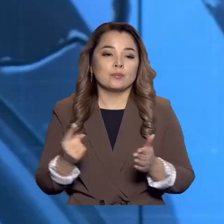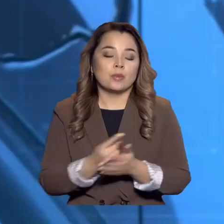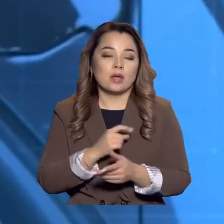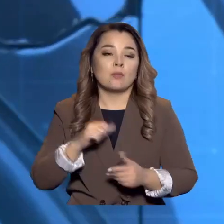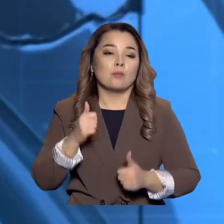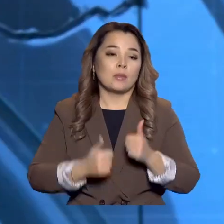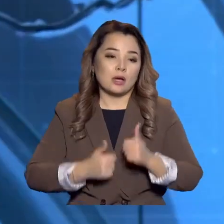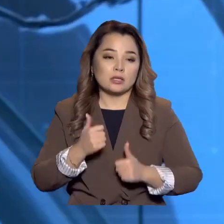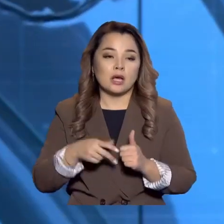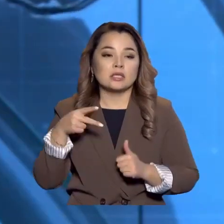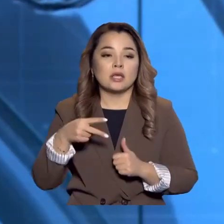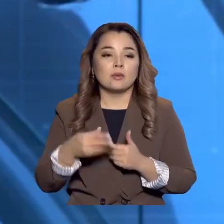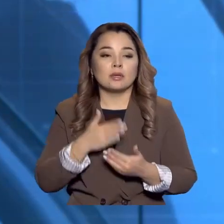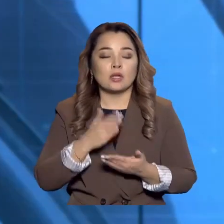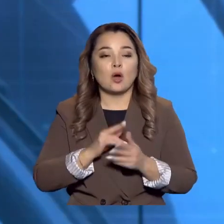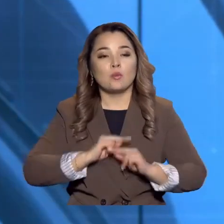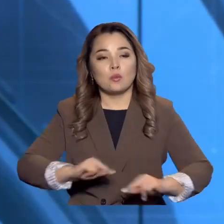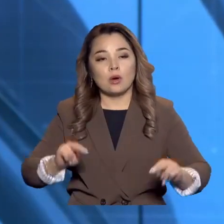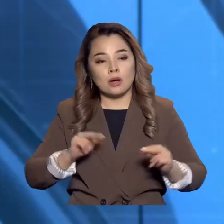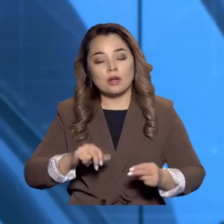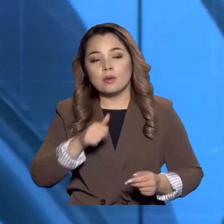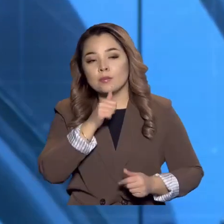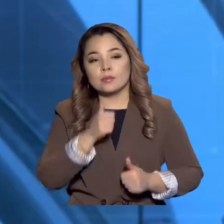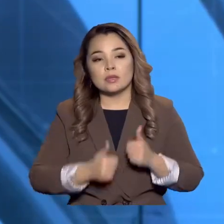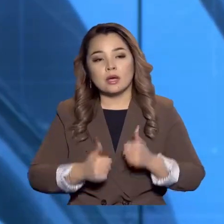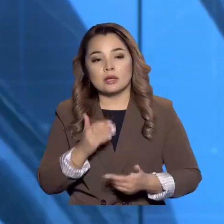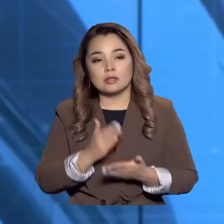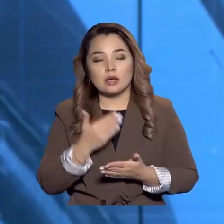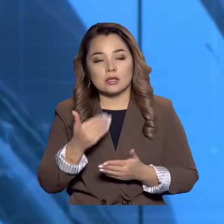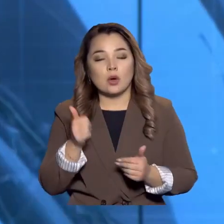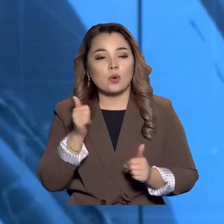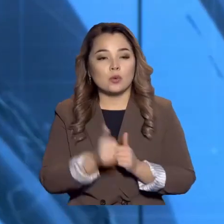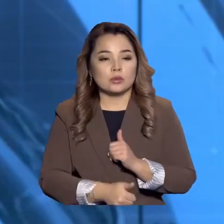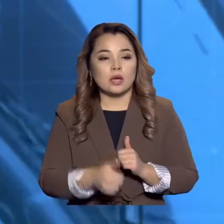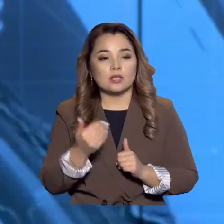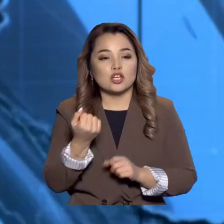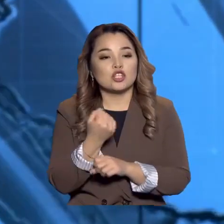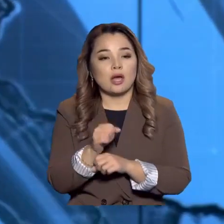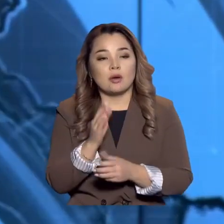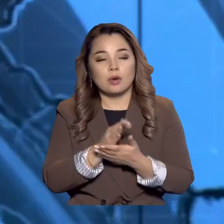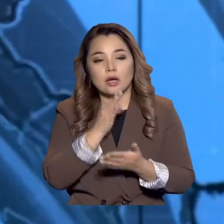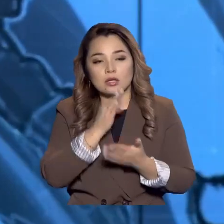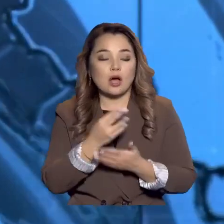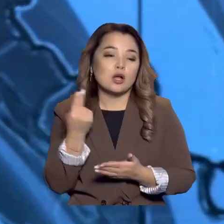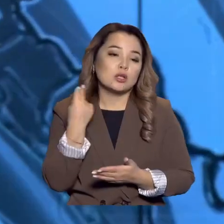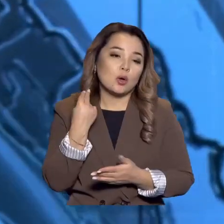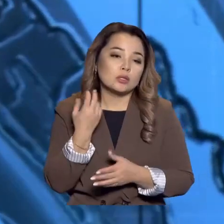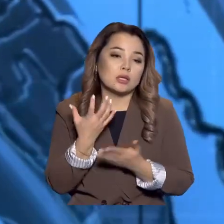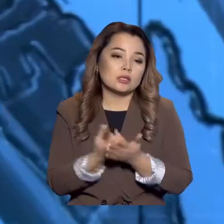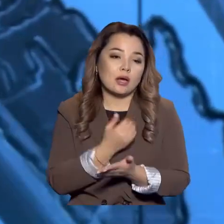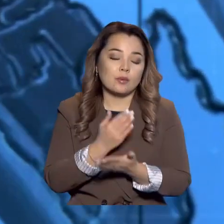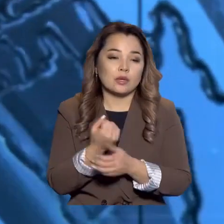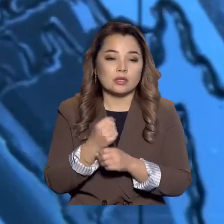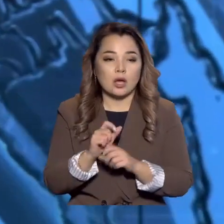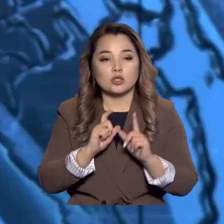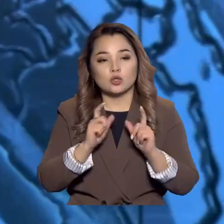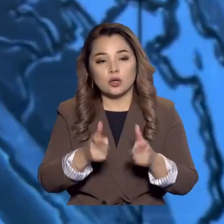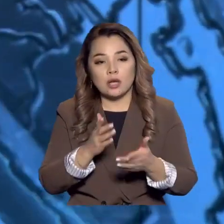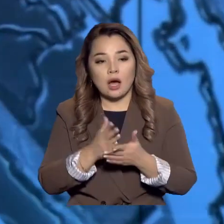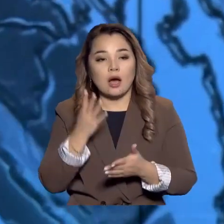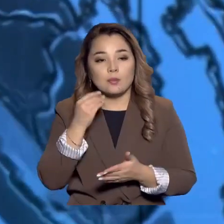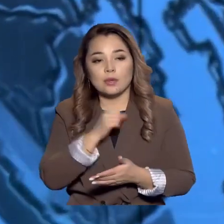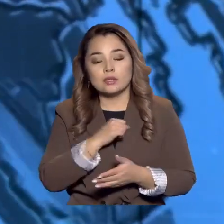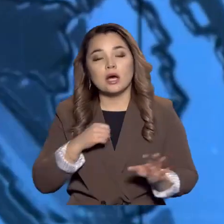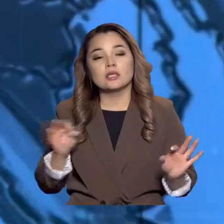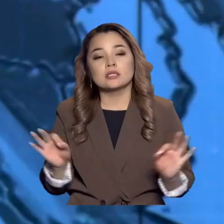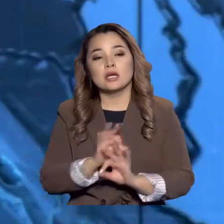байқауда 2000-нан астам мұғалім бақ сынады. Озық шыққан жеңімпаз Лондонда тәжірибе жинауға жолдама ұтып алды. Сонымен Алматының